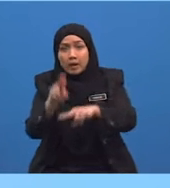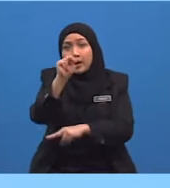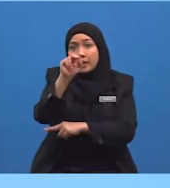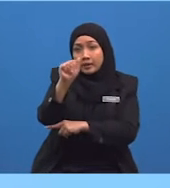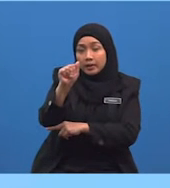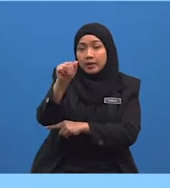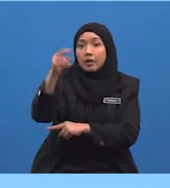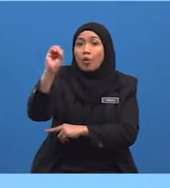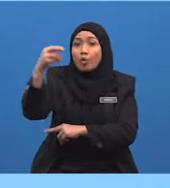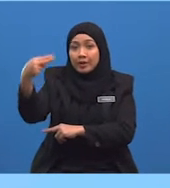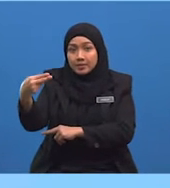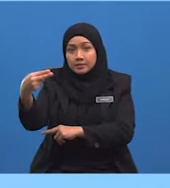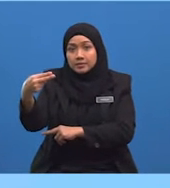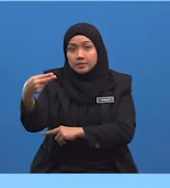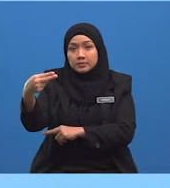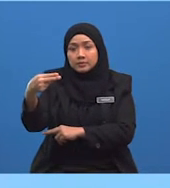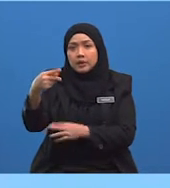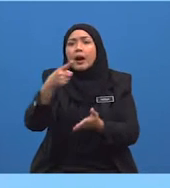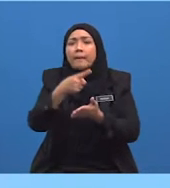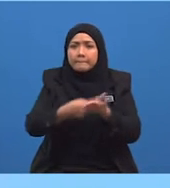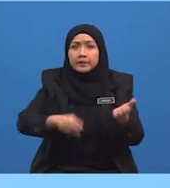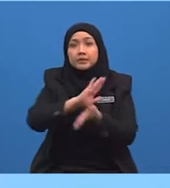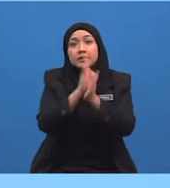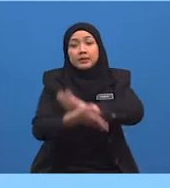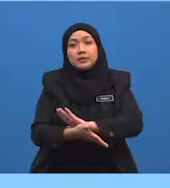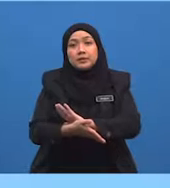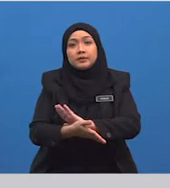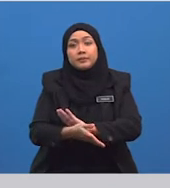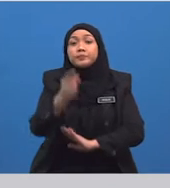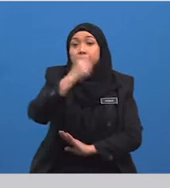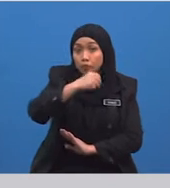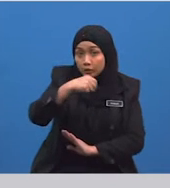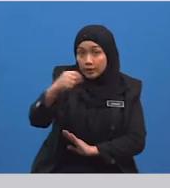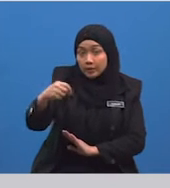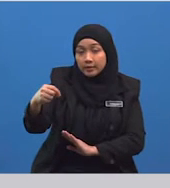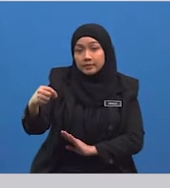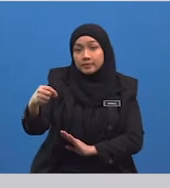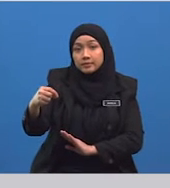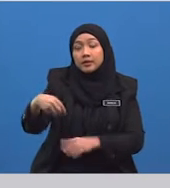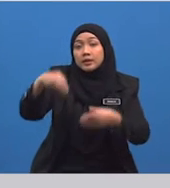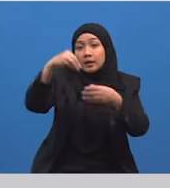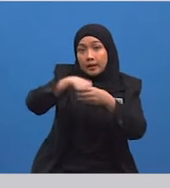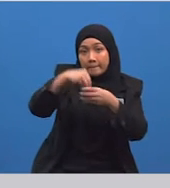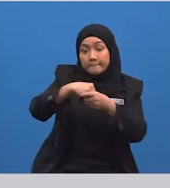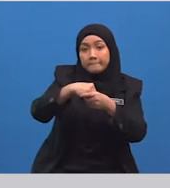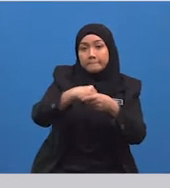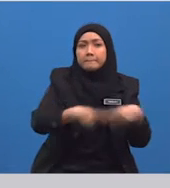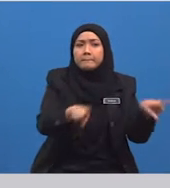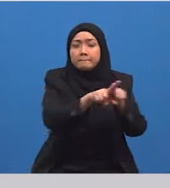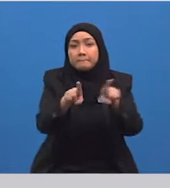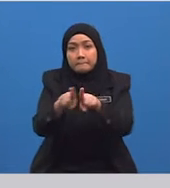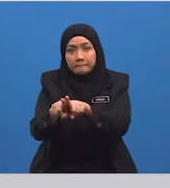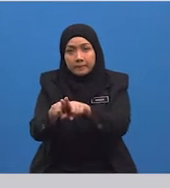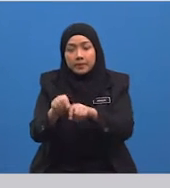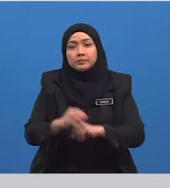Tuliskan jawapan anda dalam bentuk persamaan perkataan. Anda diberi masa 10 saat dari